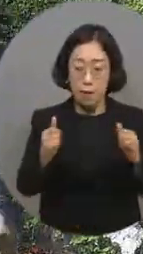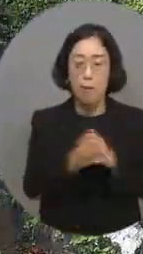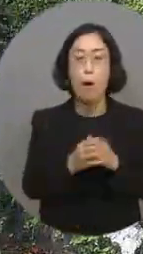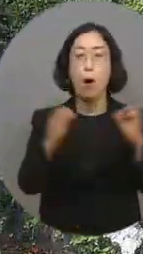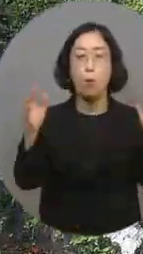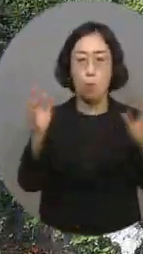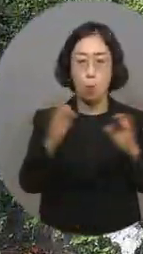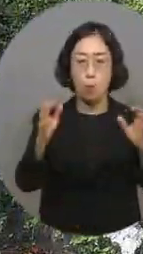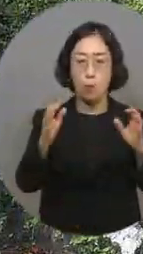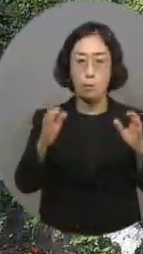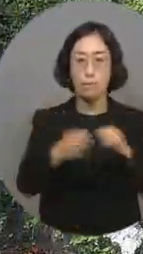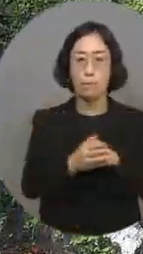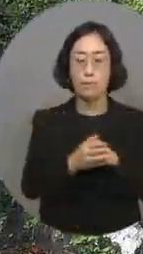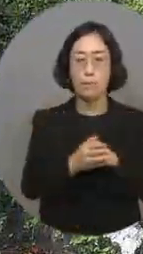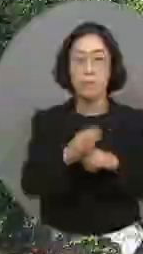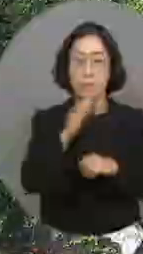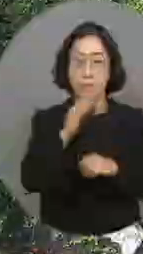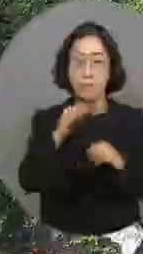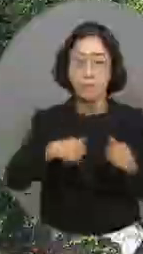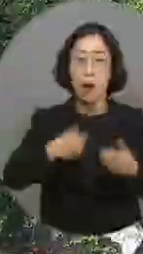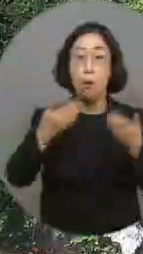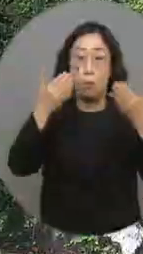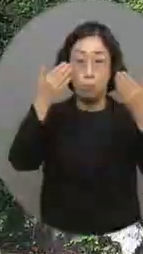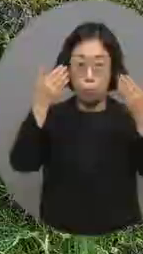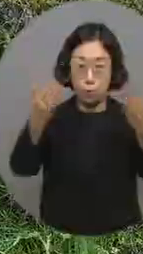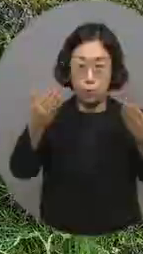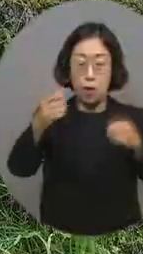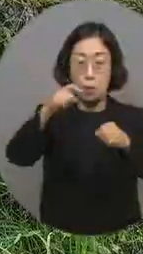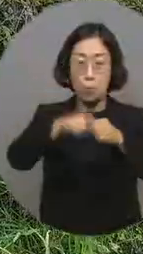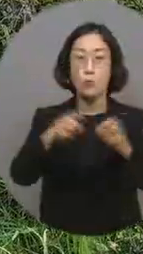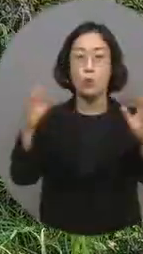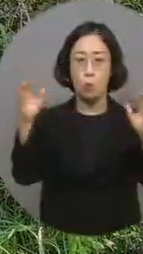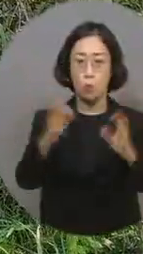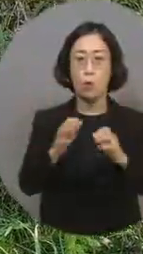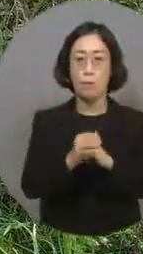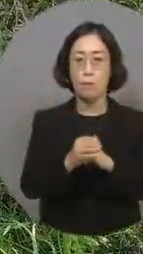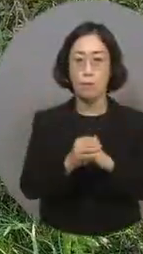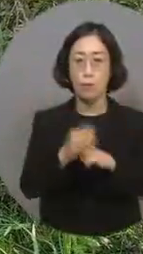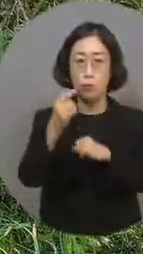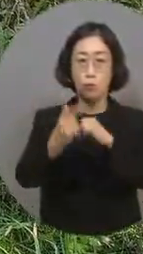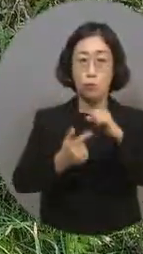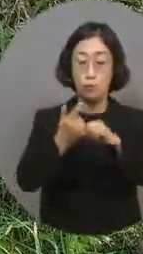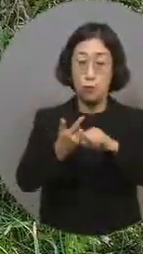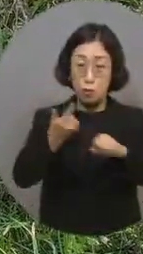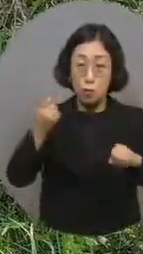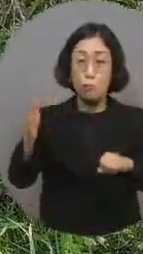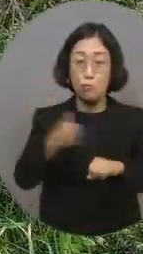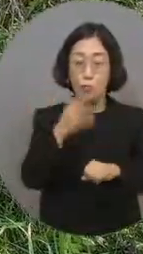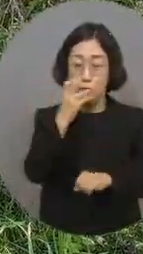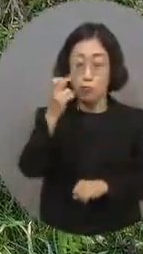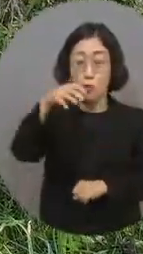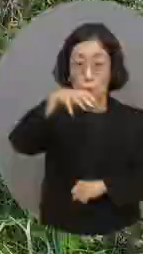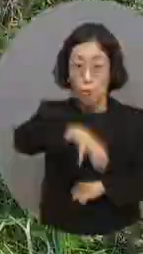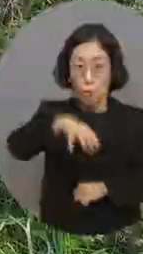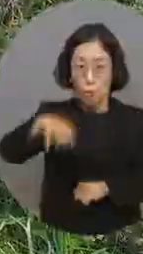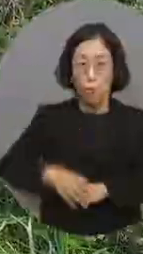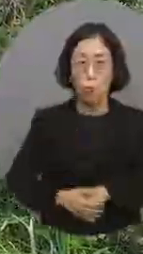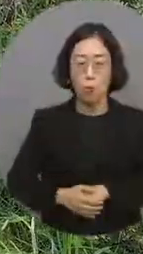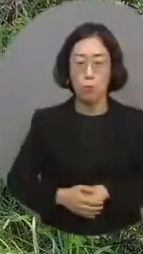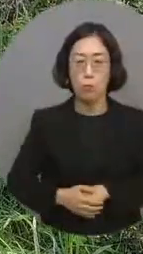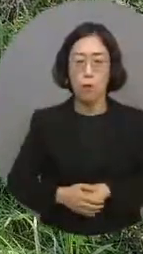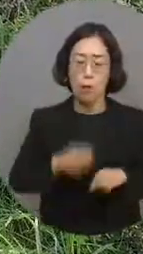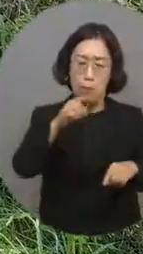사람들로 구성된 순수 민간 봉사단체로서 6년 전부터 순천 시내에 방치된